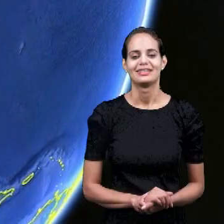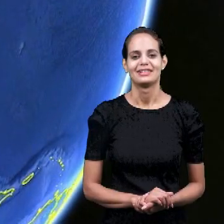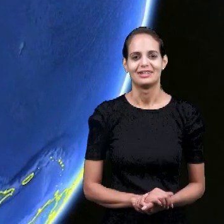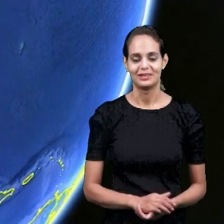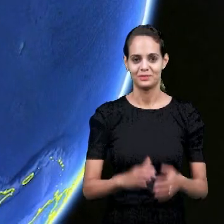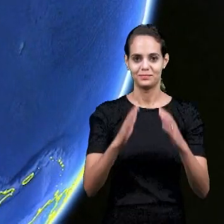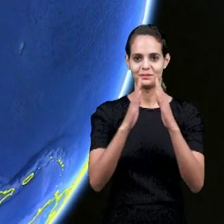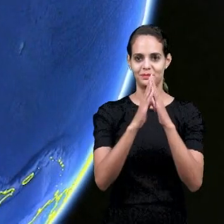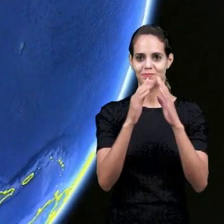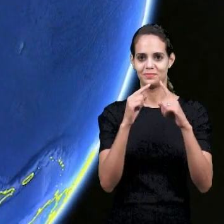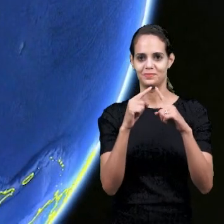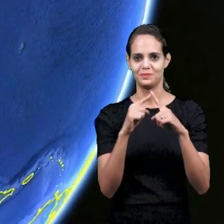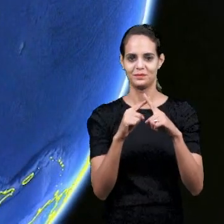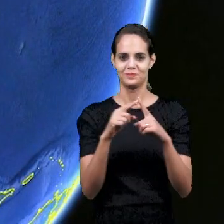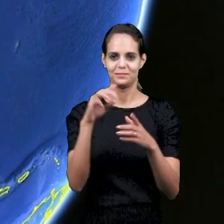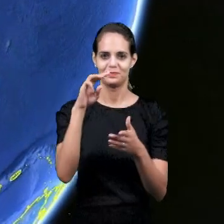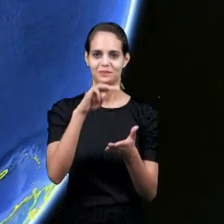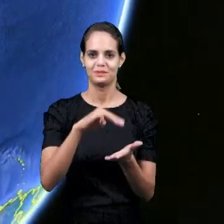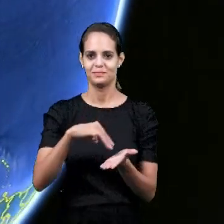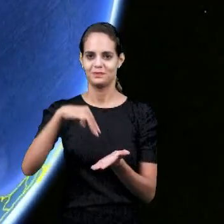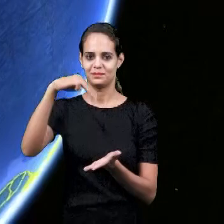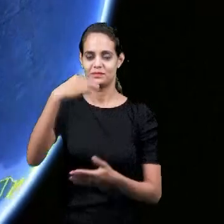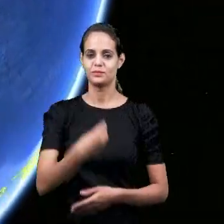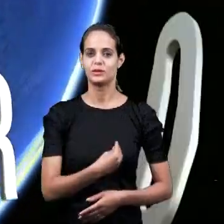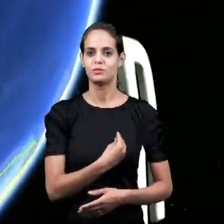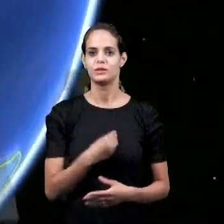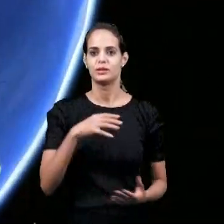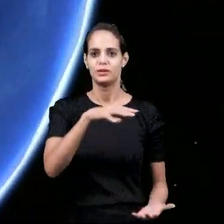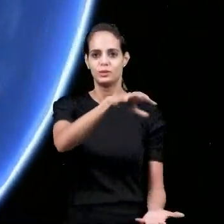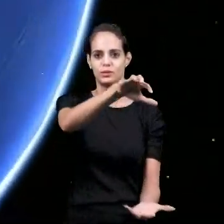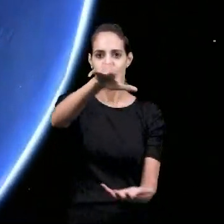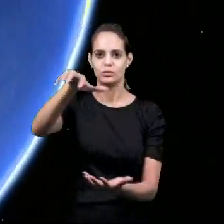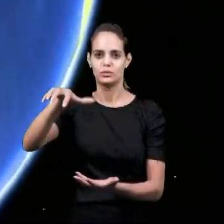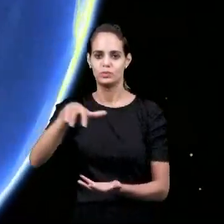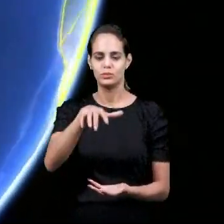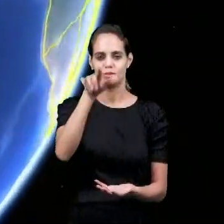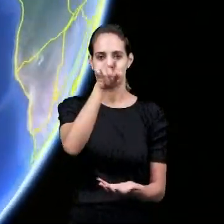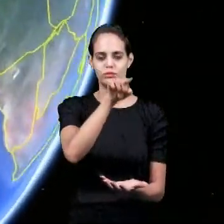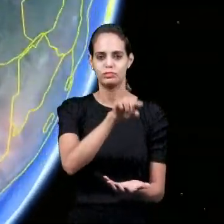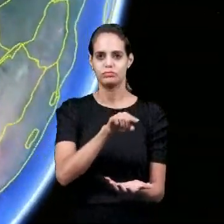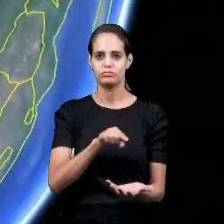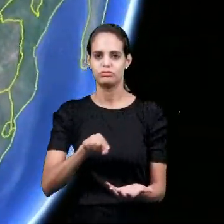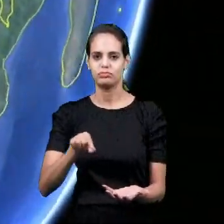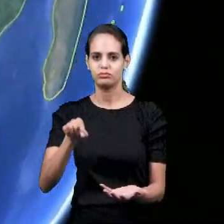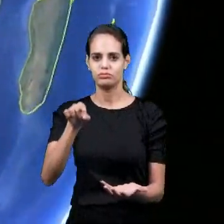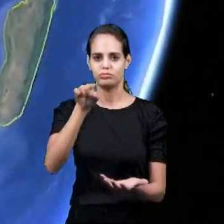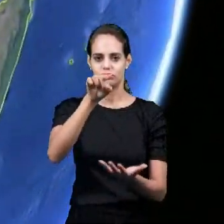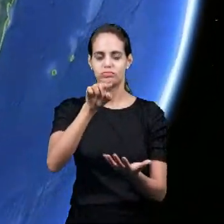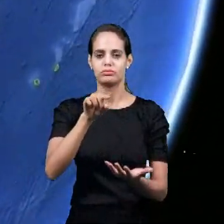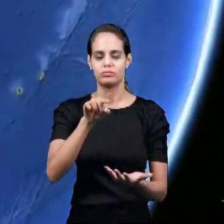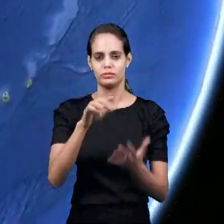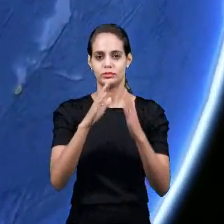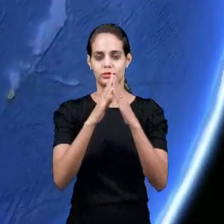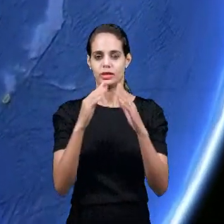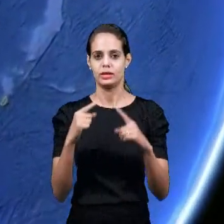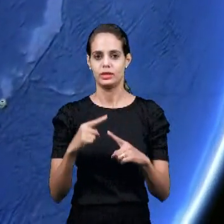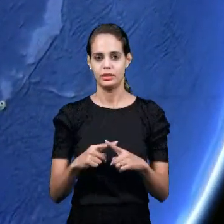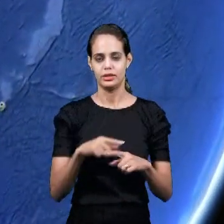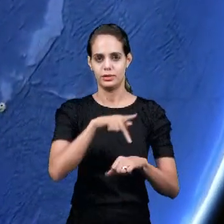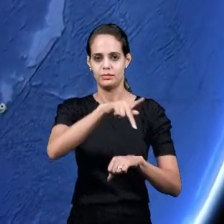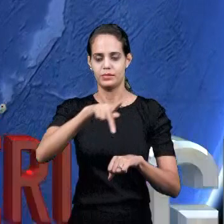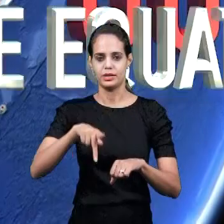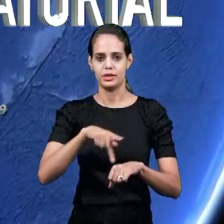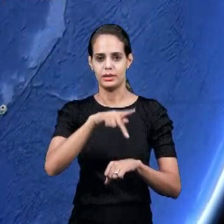L'Église chrétienne Maranatha est présente dans des nations de tous les continents de la planète. Les églises des pays dans les